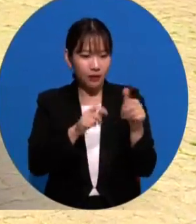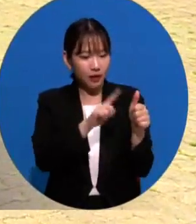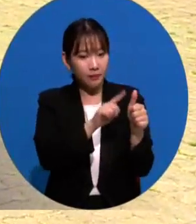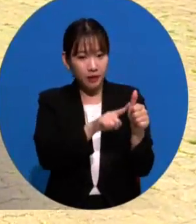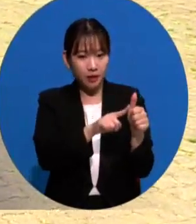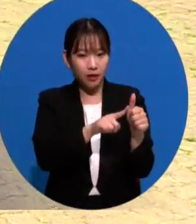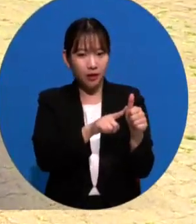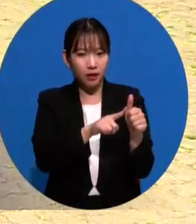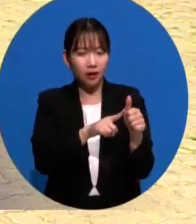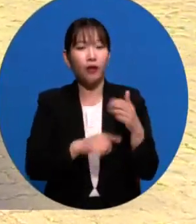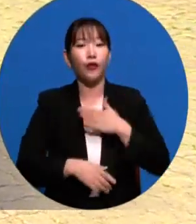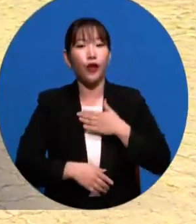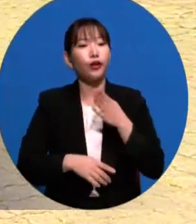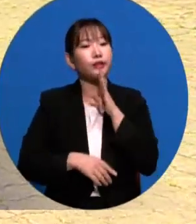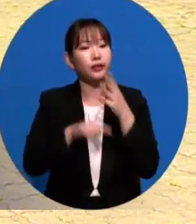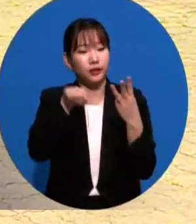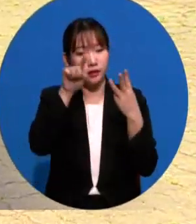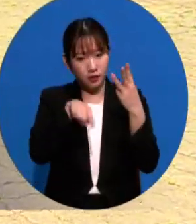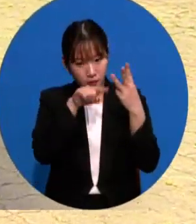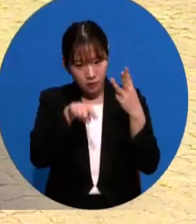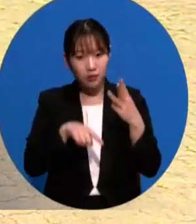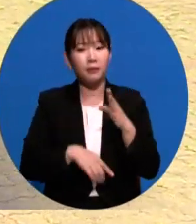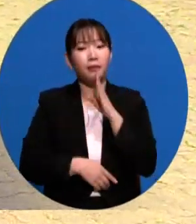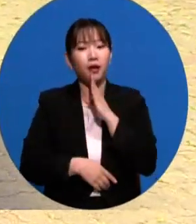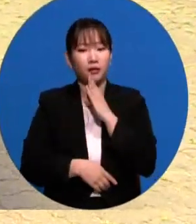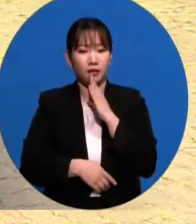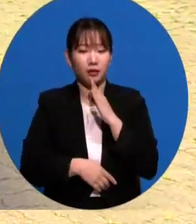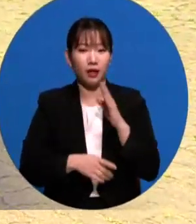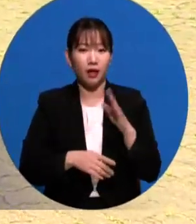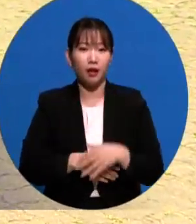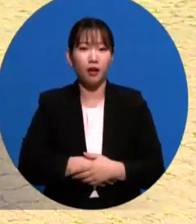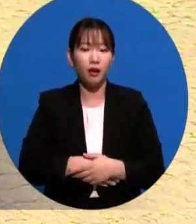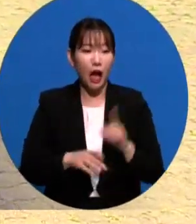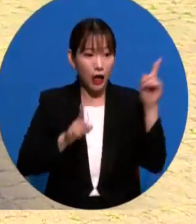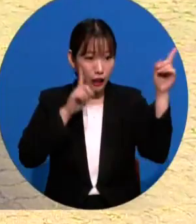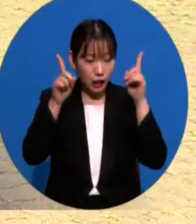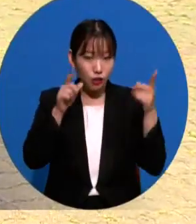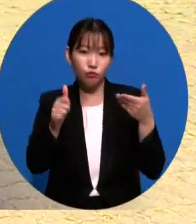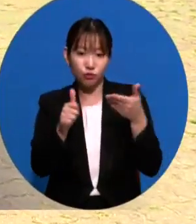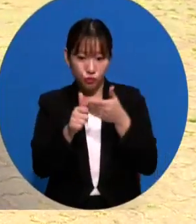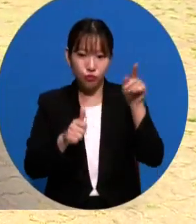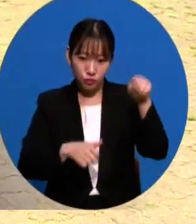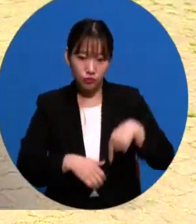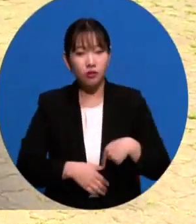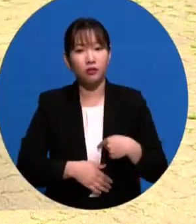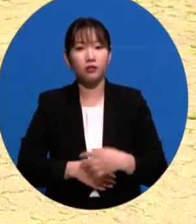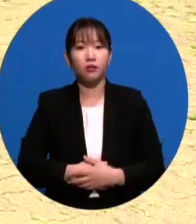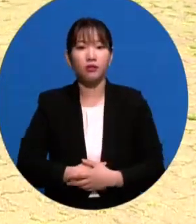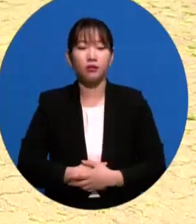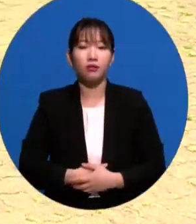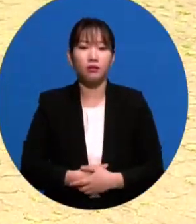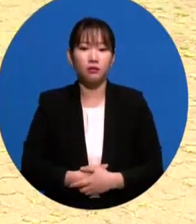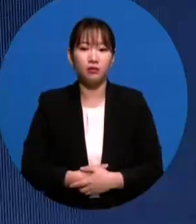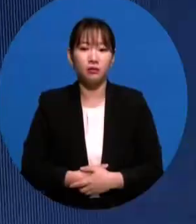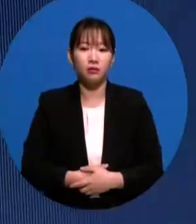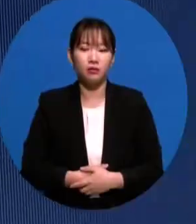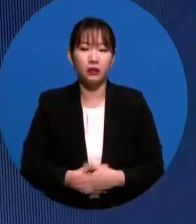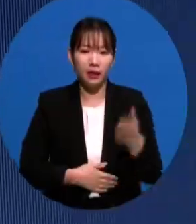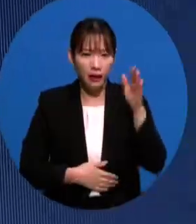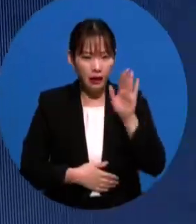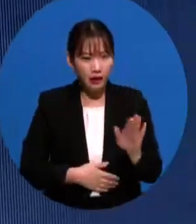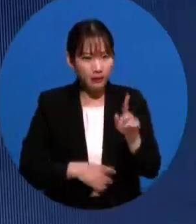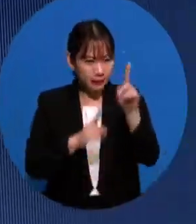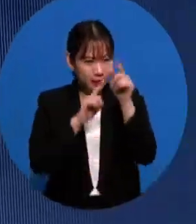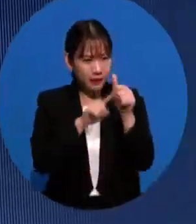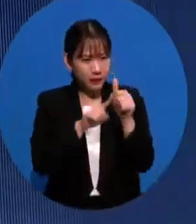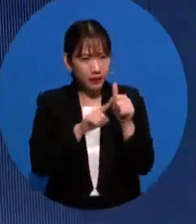이제 그 남자가 옆에서 자기의 친삼촌 맞다고 그리고 인형 주러 간다고. 하지만 이